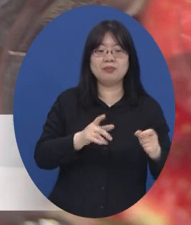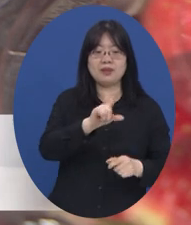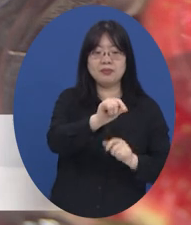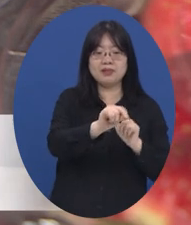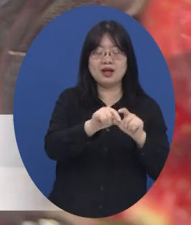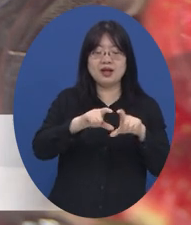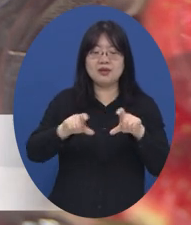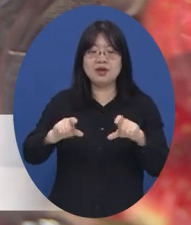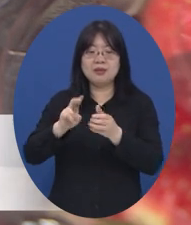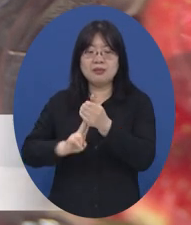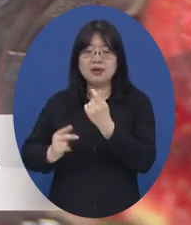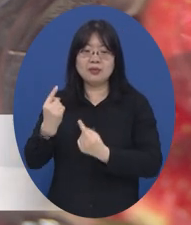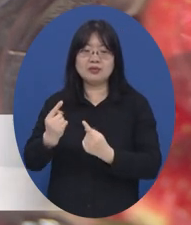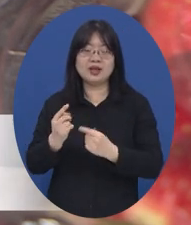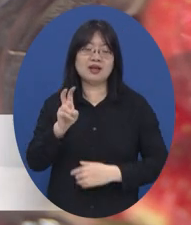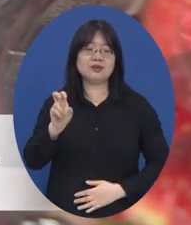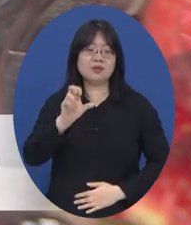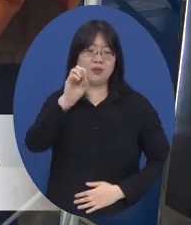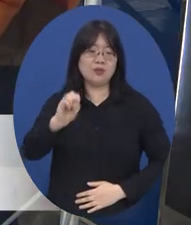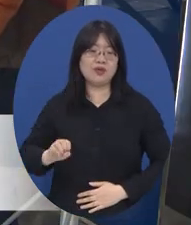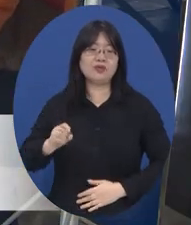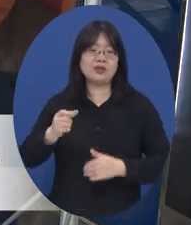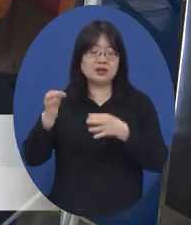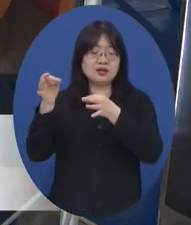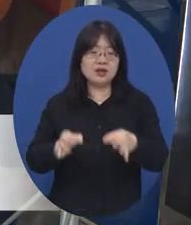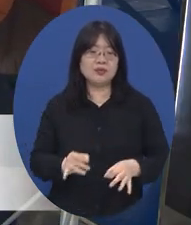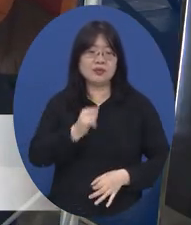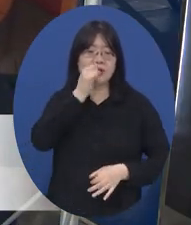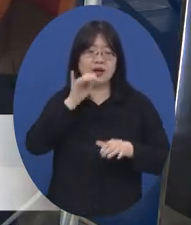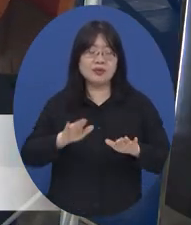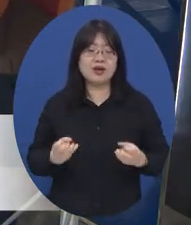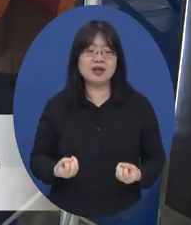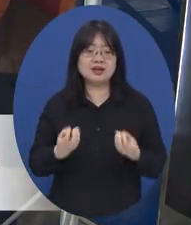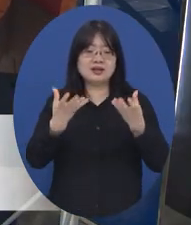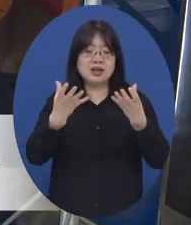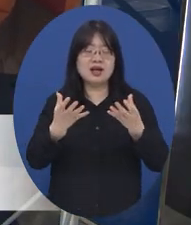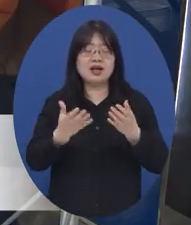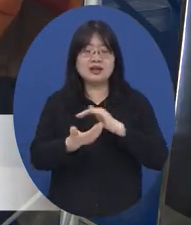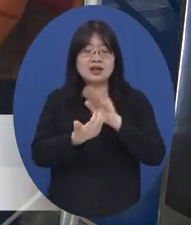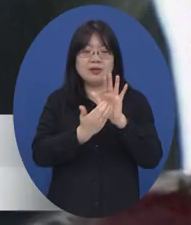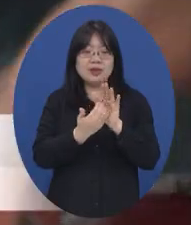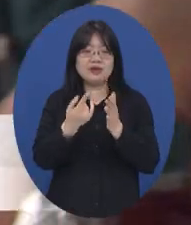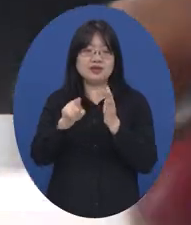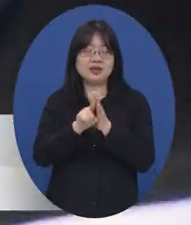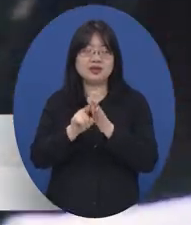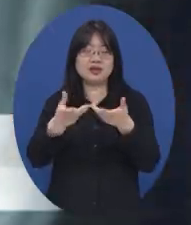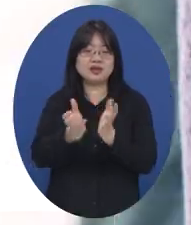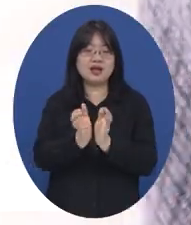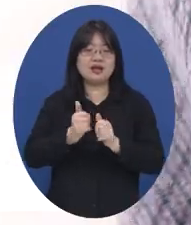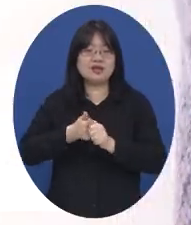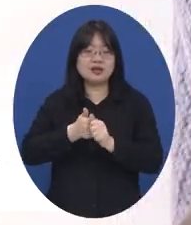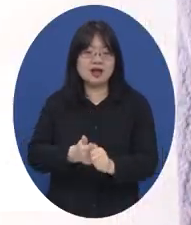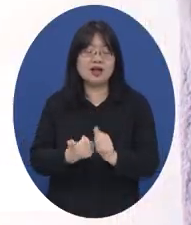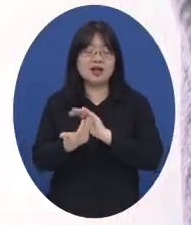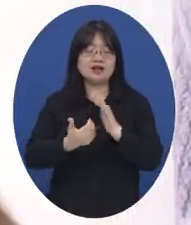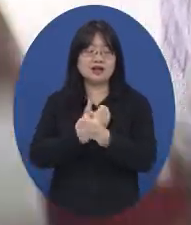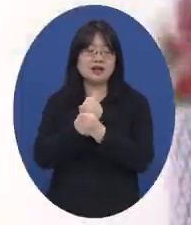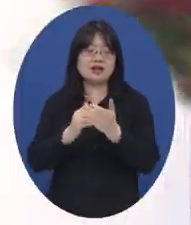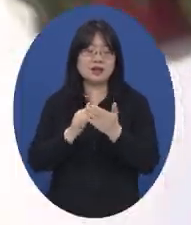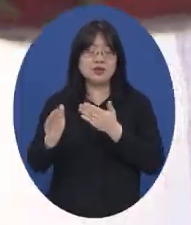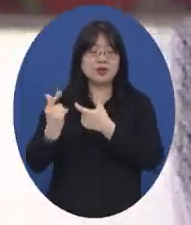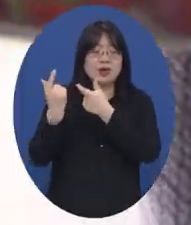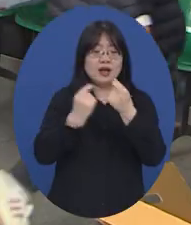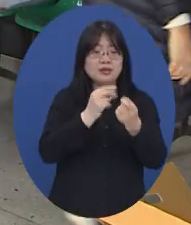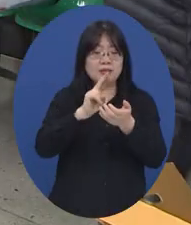양 25% 저렴 합니다 한편 이번 행사는 쿨은 알고 예방을 위해 기관 병사 전이 악 후 일괄 판매하는